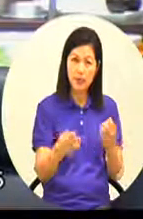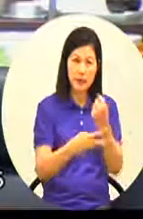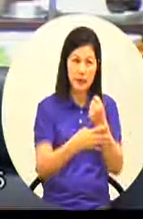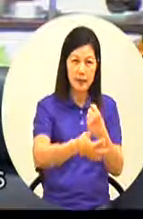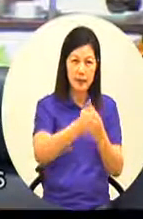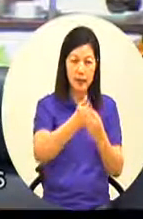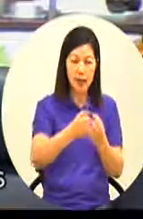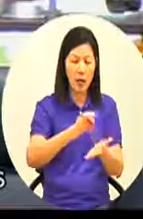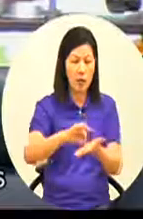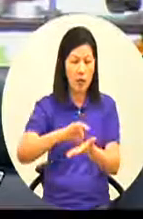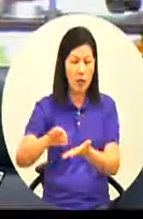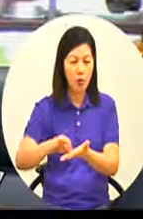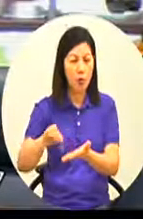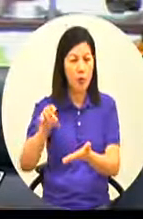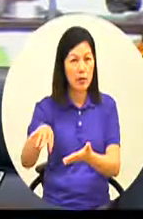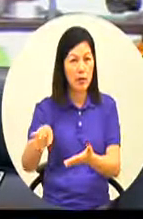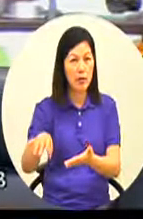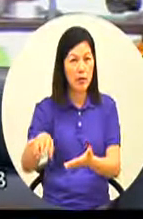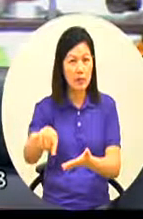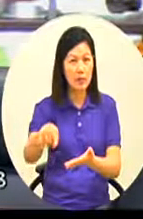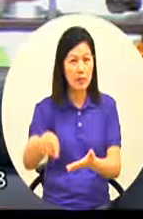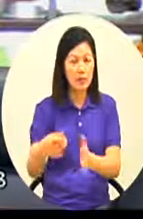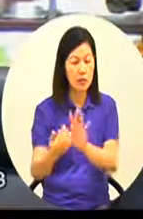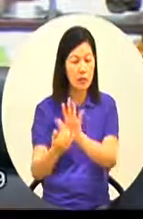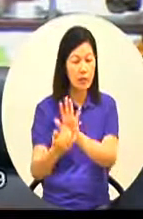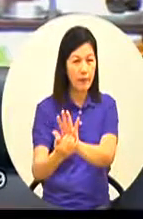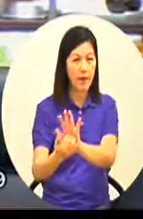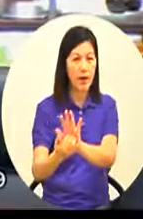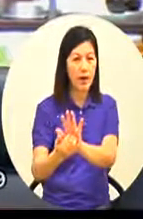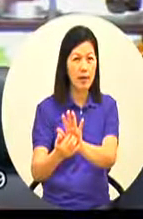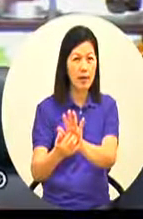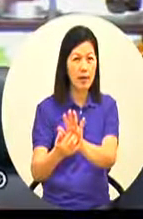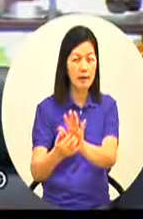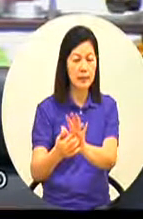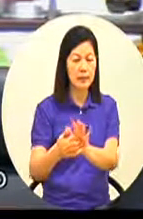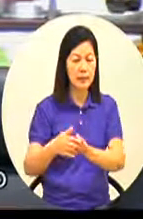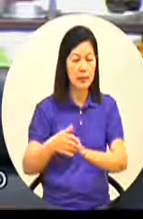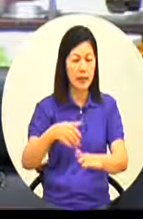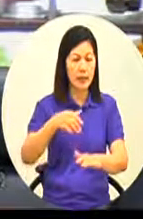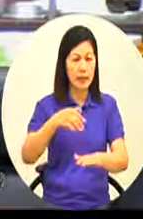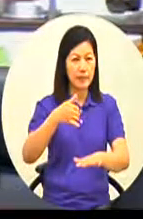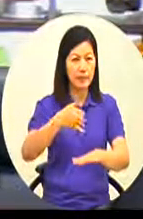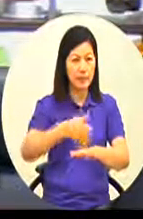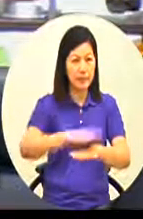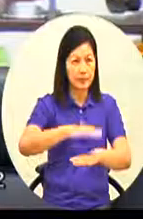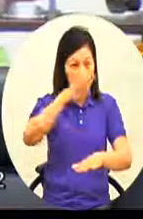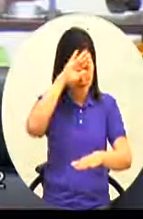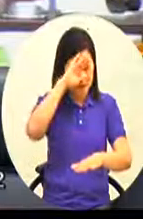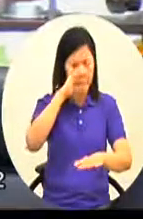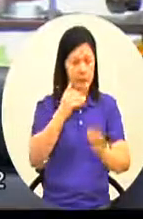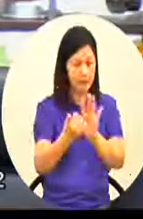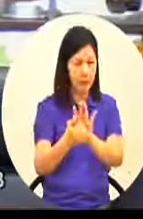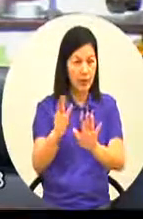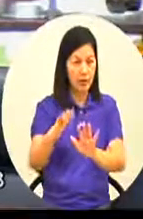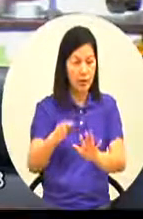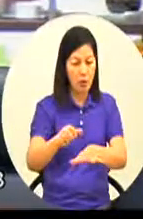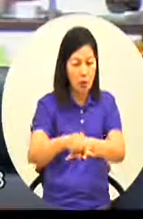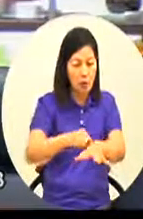会用到去预防这个登革热的一个问题，好，他们会去买手套